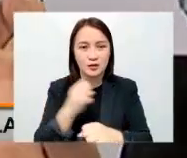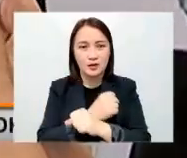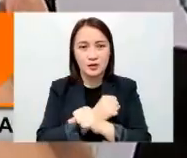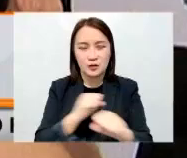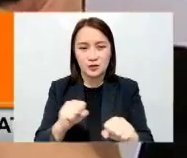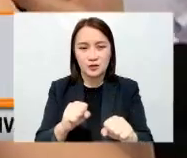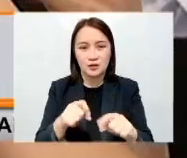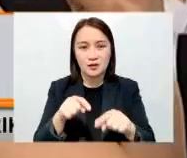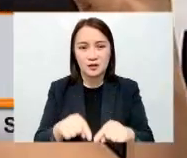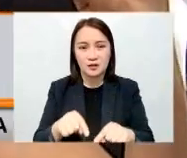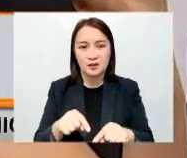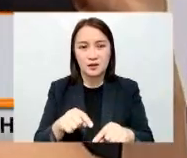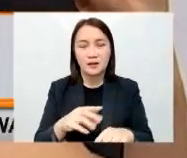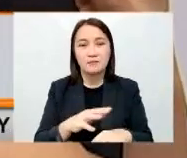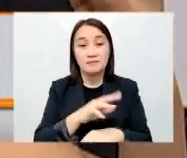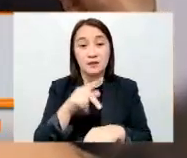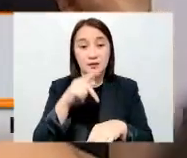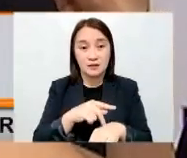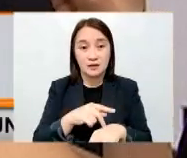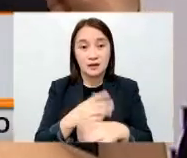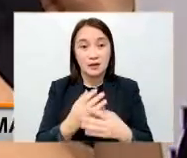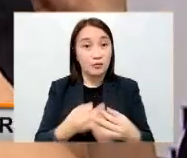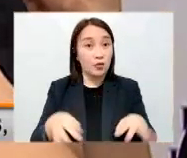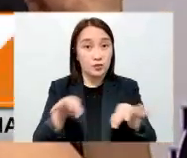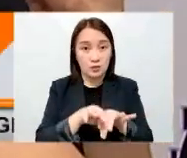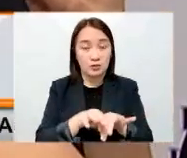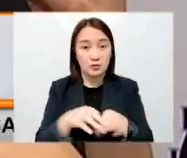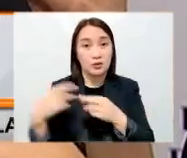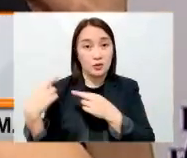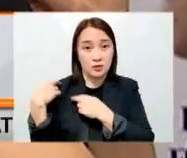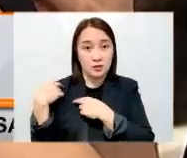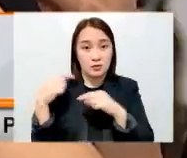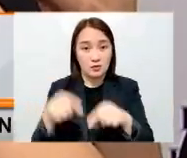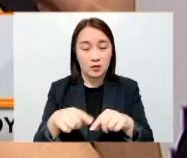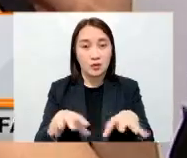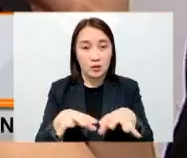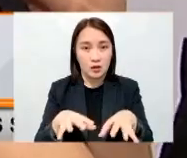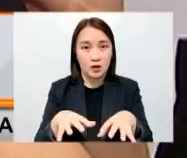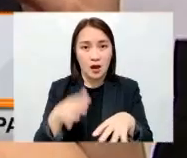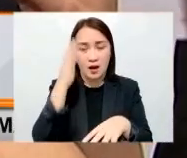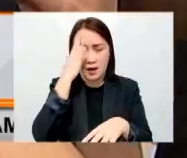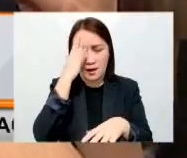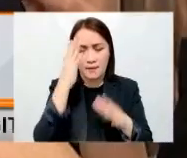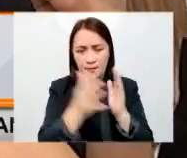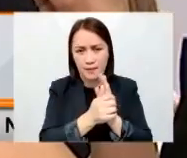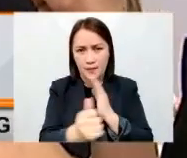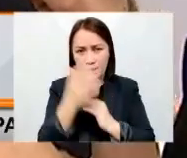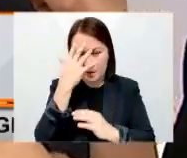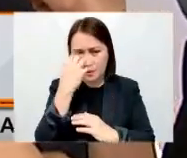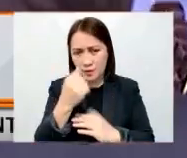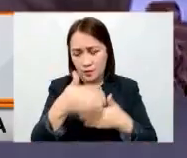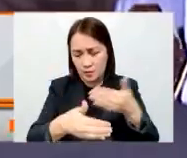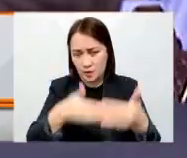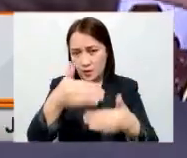Napakalaki ng trabaho na ginawa ni Secretary Galvez sa OPAPRU. Kabisado niya ang proseso. At ang peace